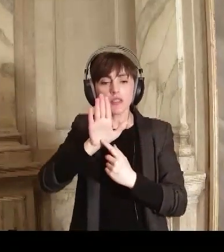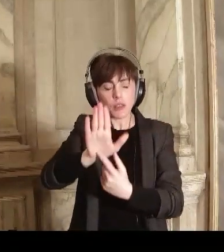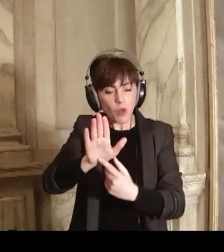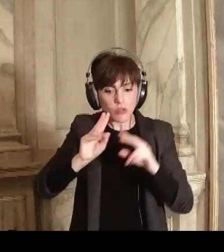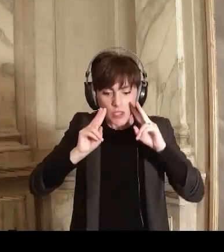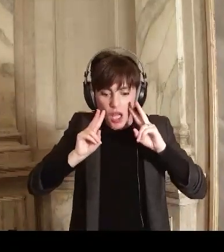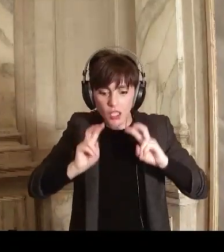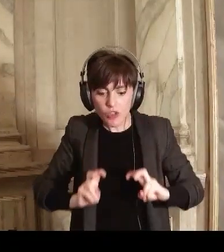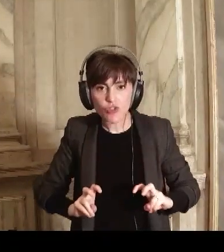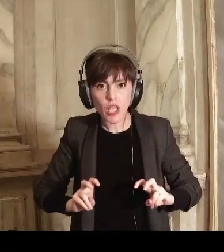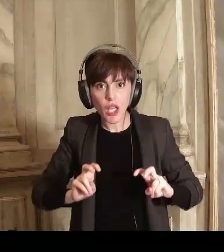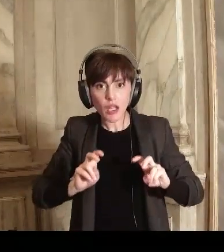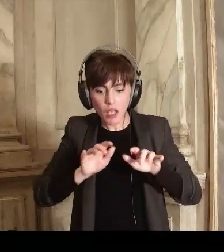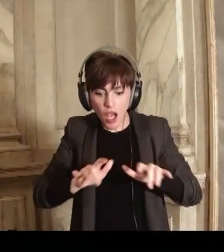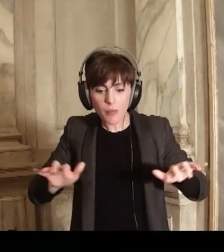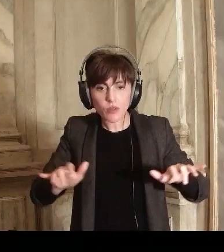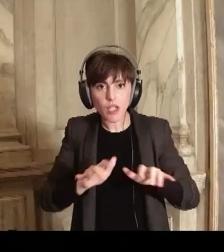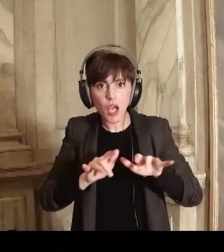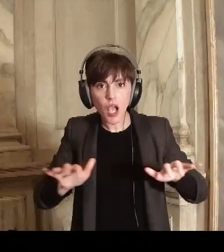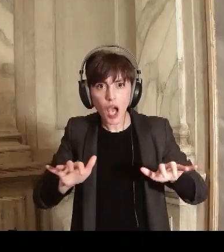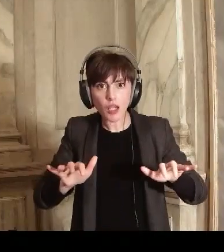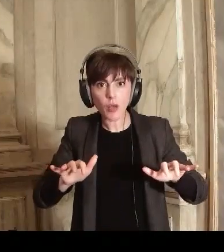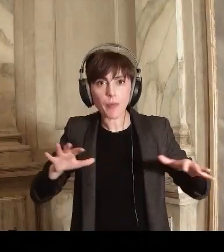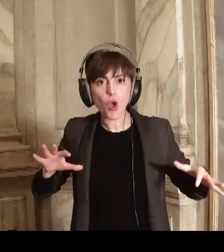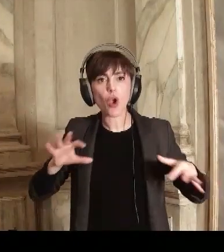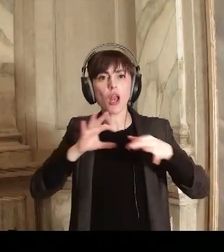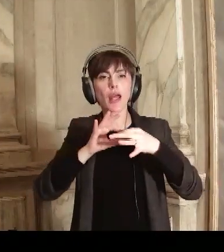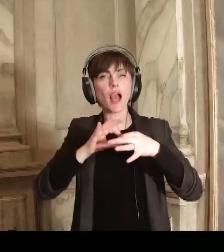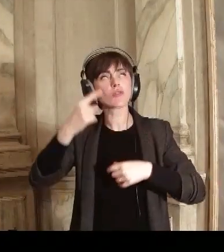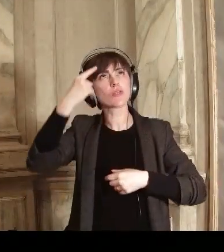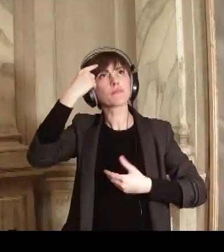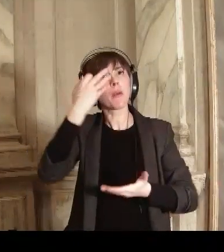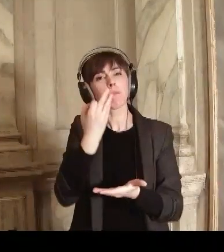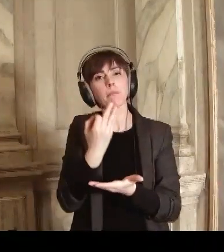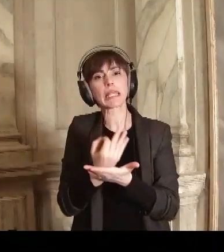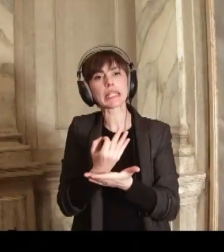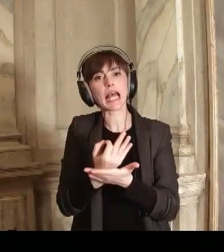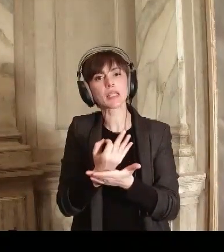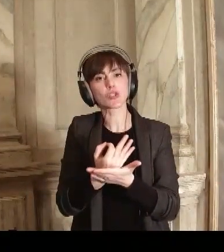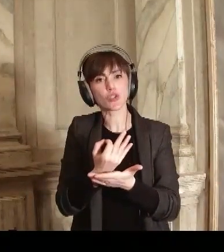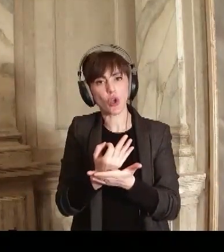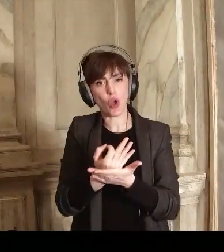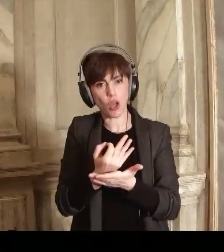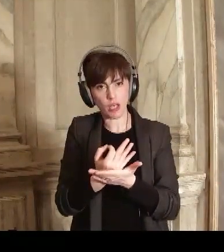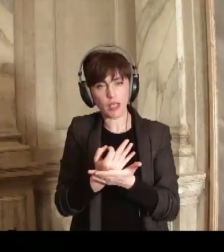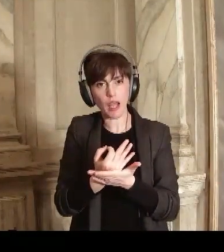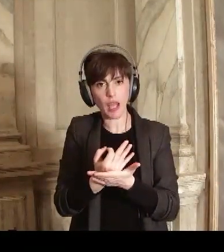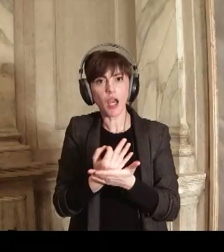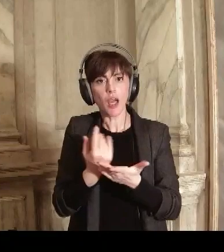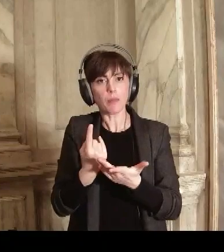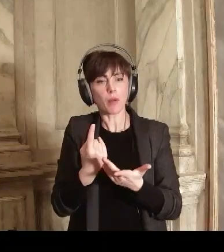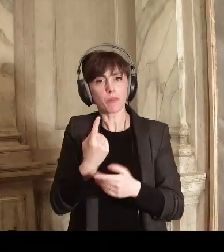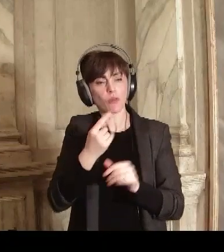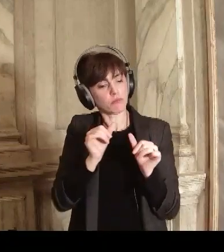frescobaldiano ispirato alla trascendenza, alla meditazione, nel suo modo di pensare questa trascendenza.